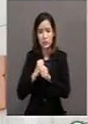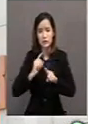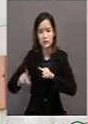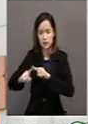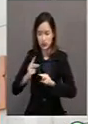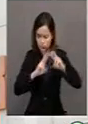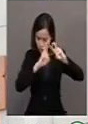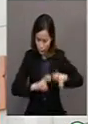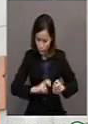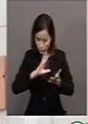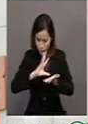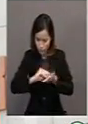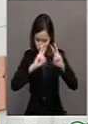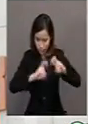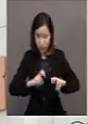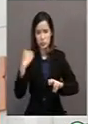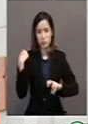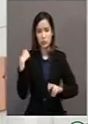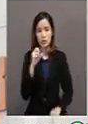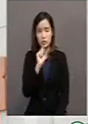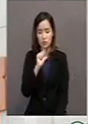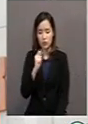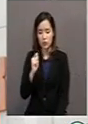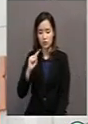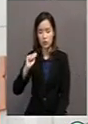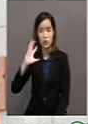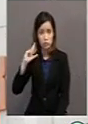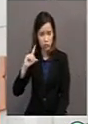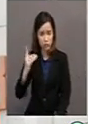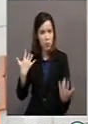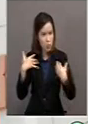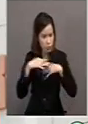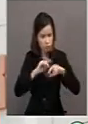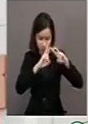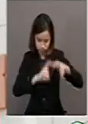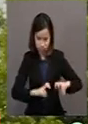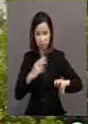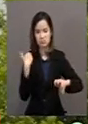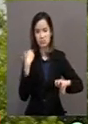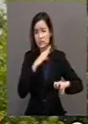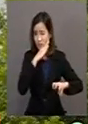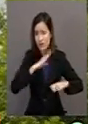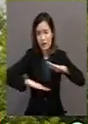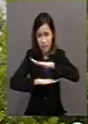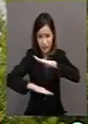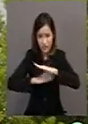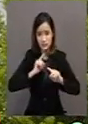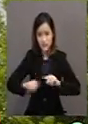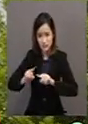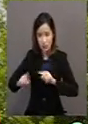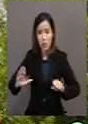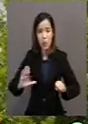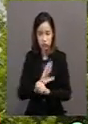ตรวจสอบอยู่ซึ่งสอตชก็พร้อมจะเข้าไปร่วมตรวจสอบด้วยถ้าสมมุติว่ามีหลักฐานต่างๆครบถ้วนนะ